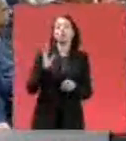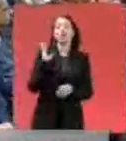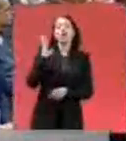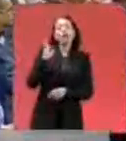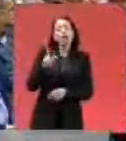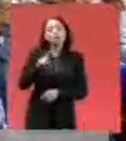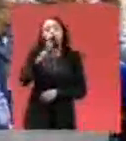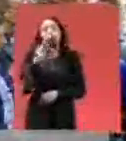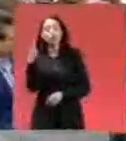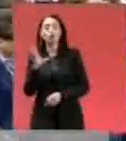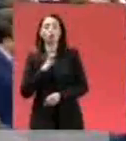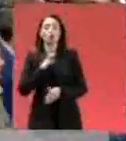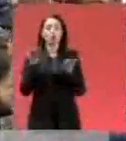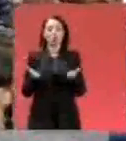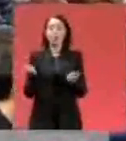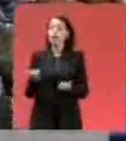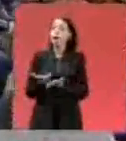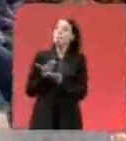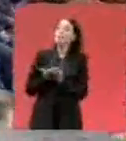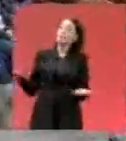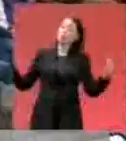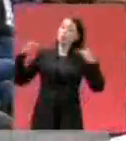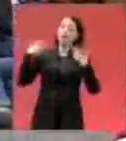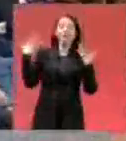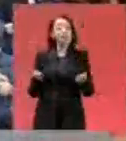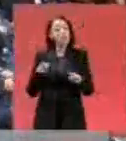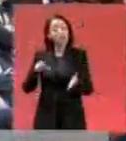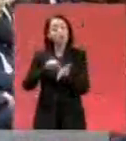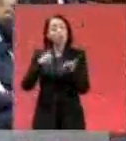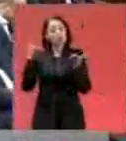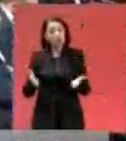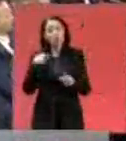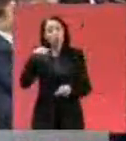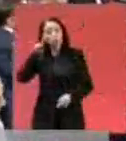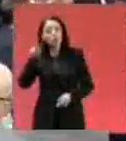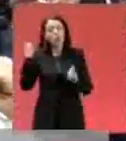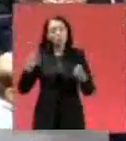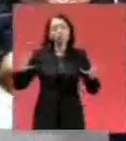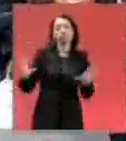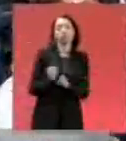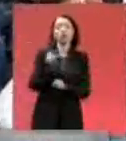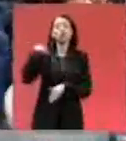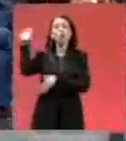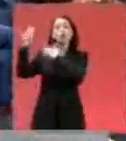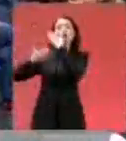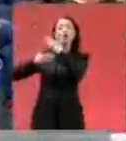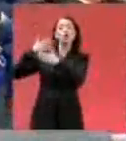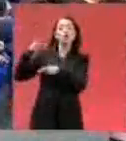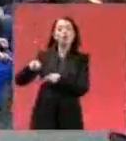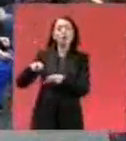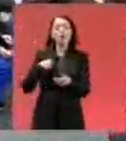καθημερινότητα των πολιτών και των επισκεπτών. Να αποκτήσει δηλαδή η πόλη αυτή αυτό που της αξίζει και που τόσα χρόνια